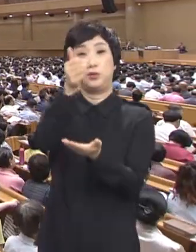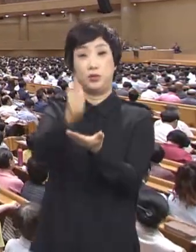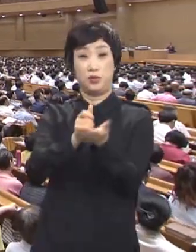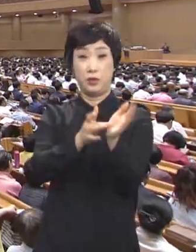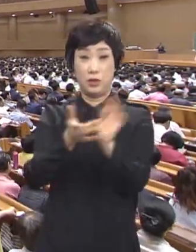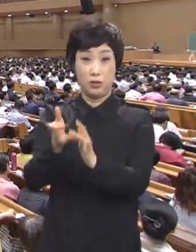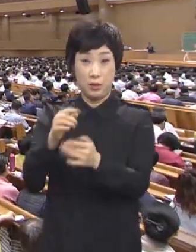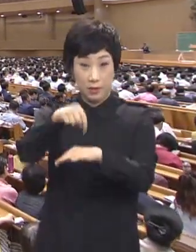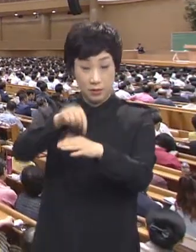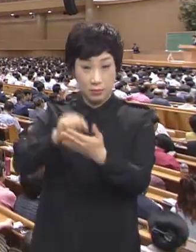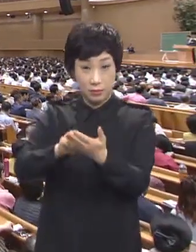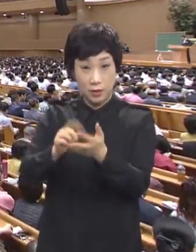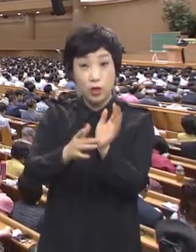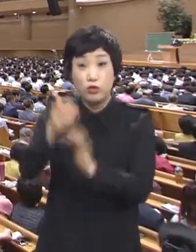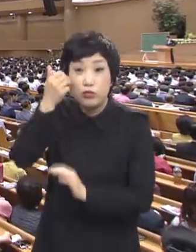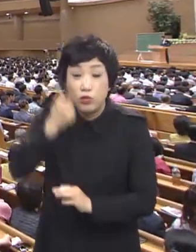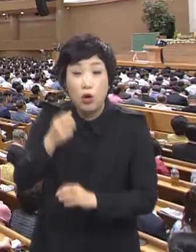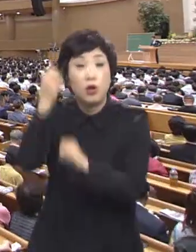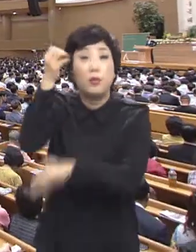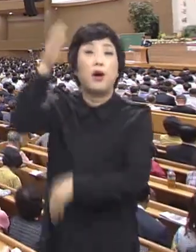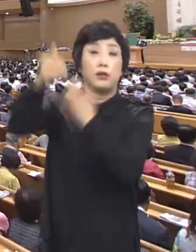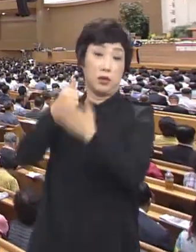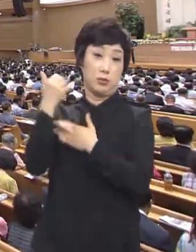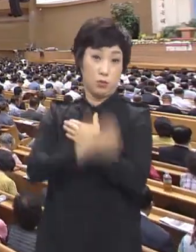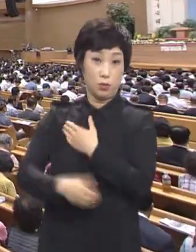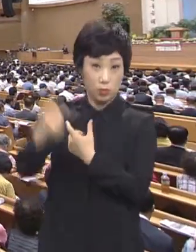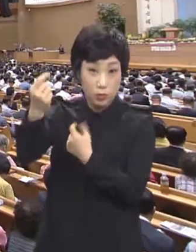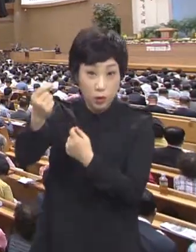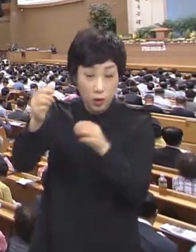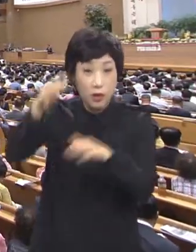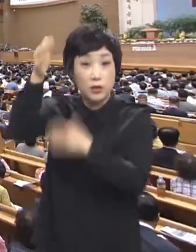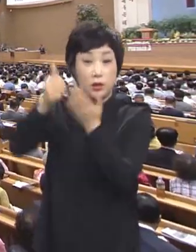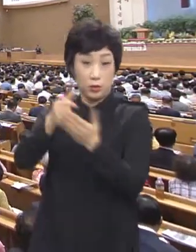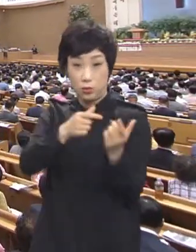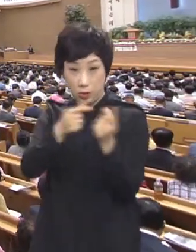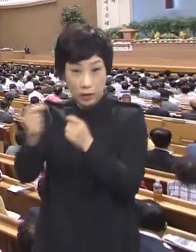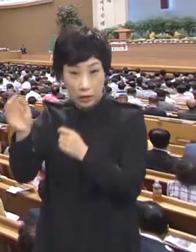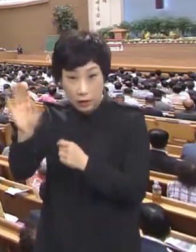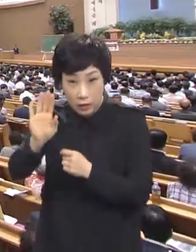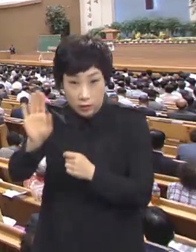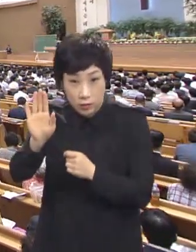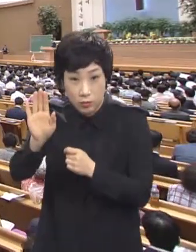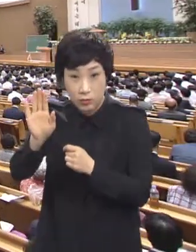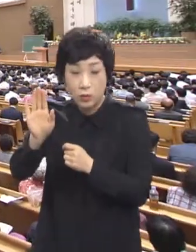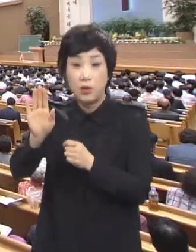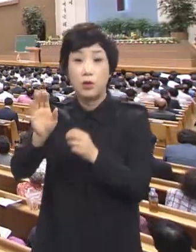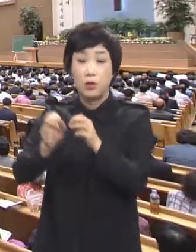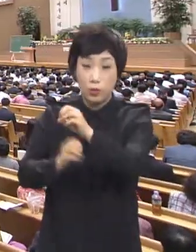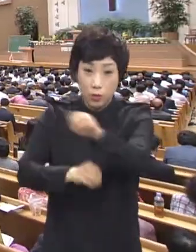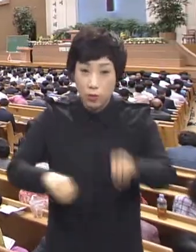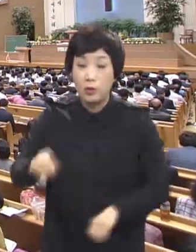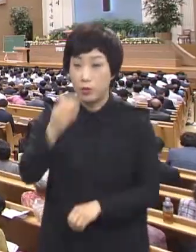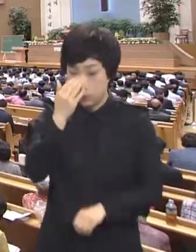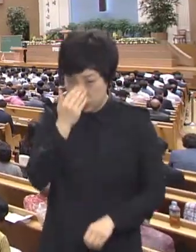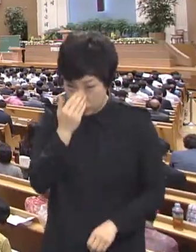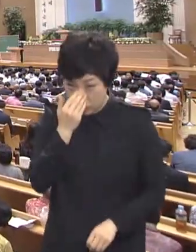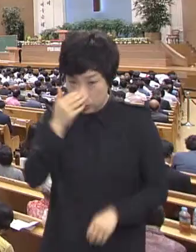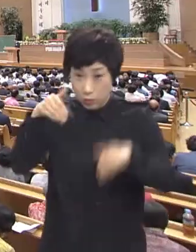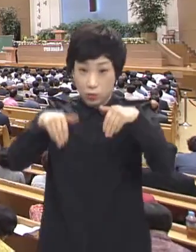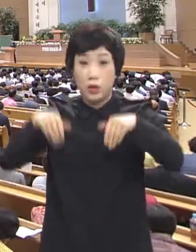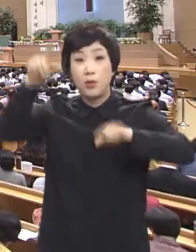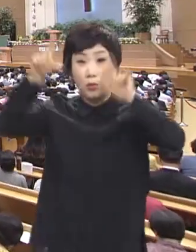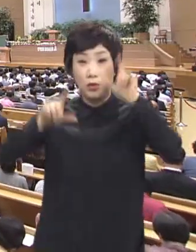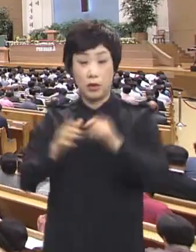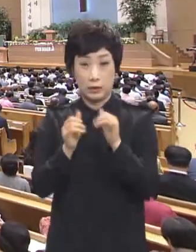마음이니 그는 근본 하나님의 본체시나 하나님과 동등됨을 취할 것으로 여기지 아니하시고 오히려 자기를 미어 종의